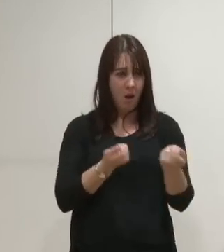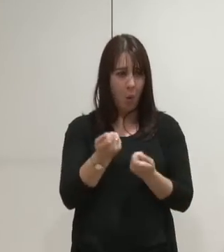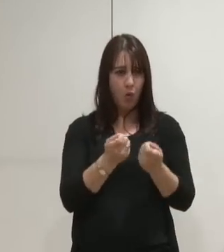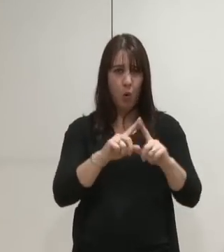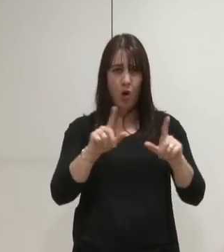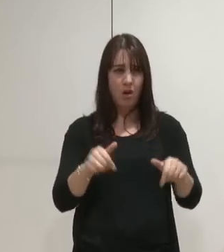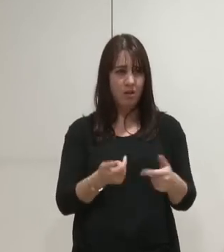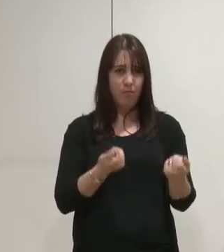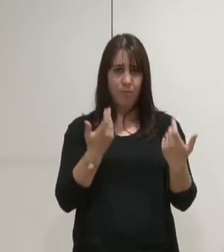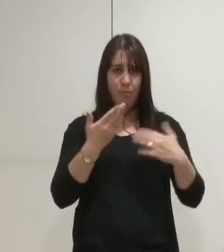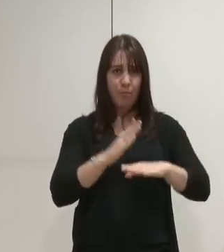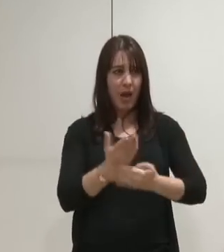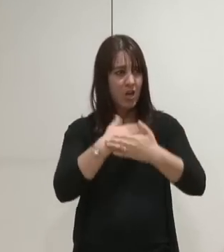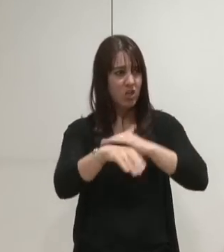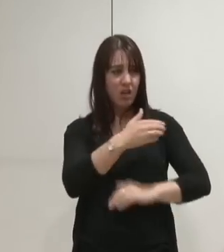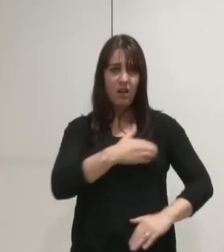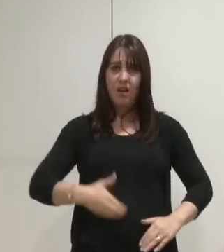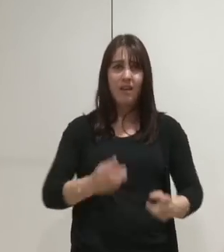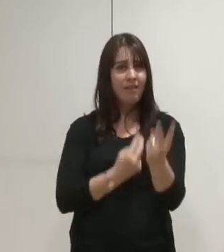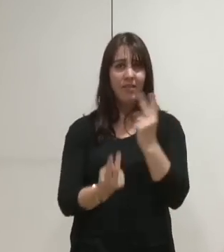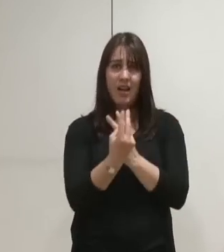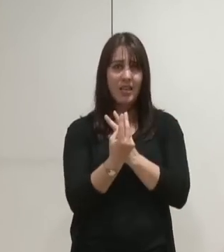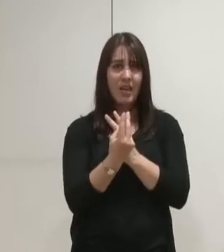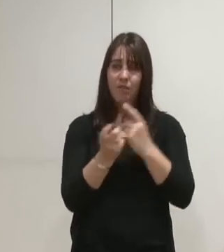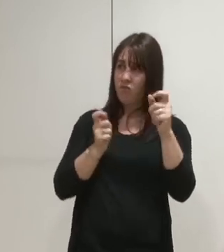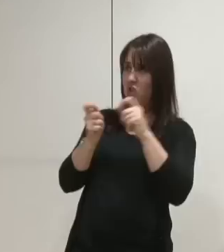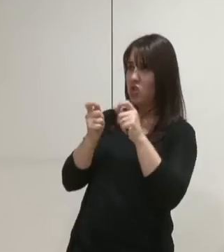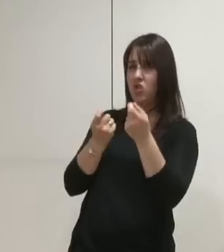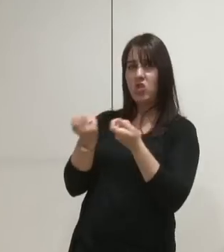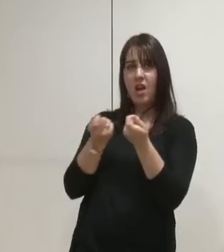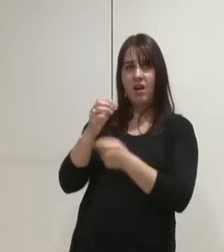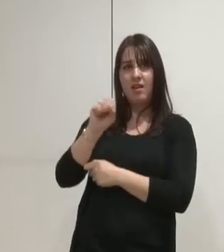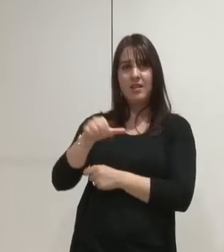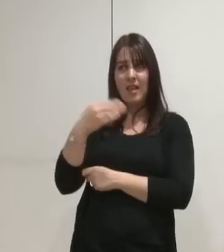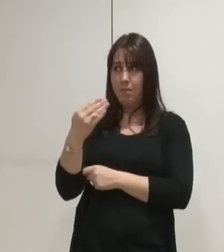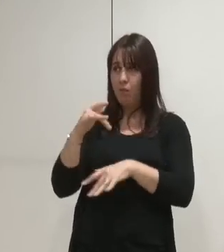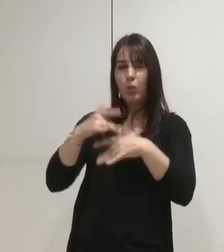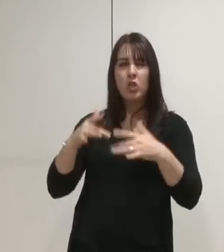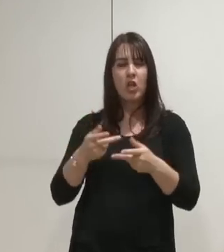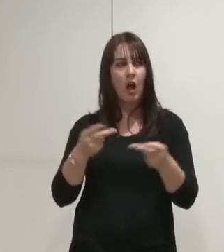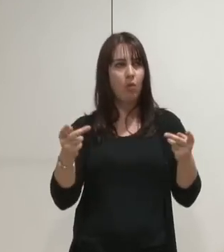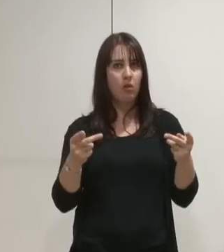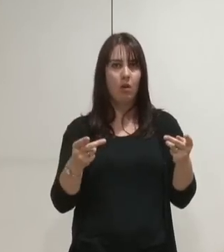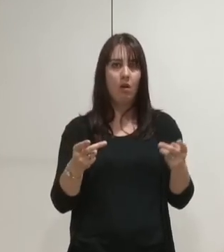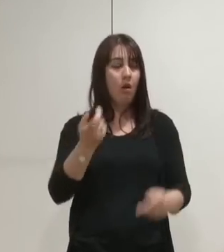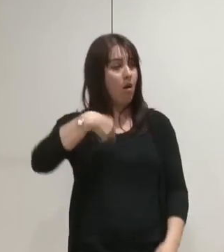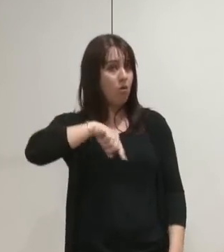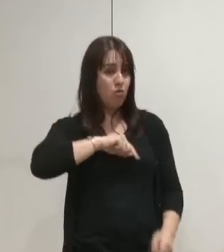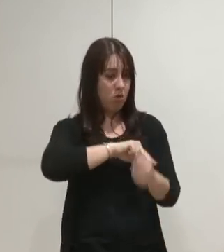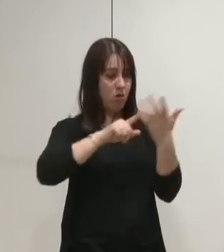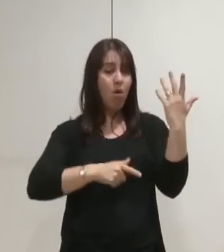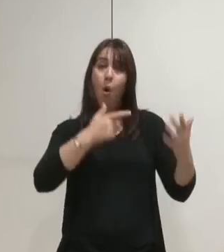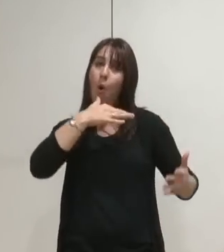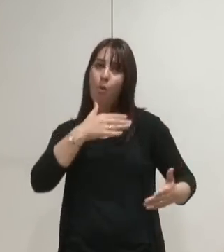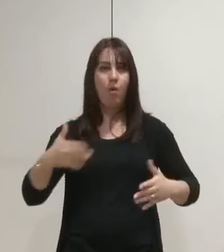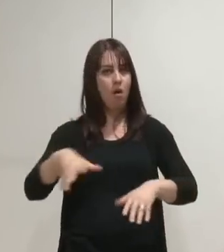ces par le service municipal de gestion délégué je l'ai déjà dit c'est la raison pour laquelle nous ne pouvons pas accepter cette décision